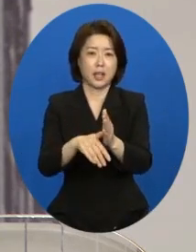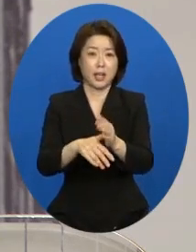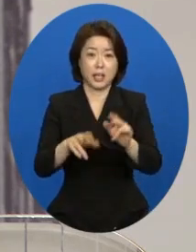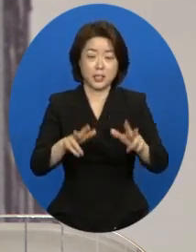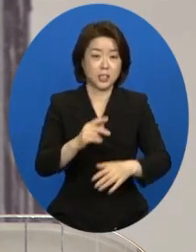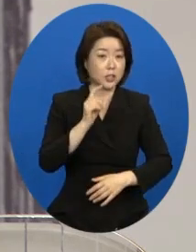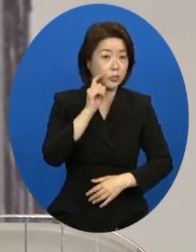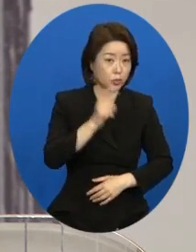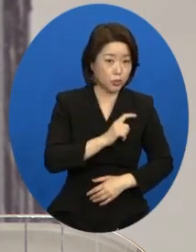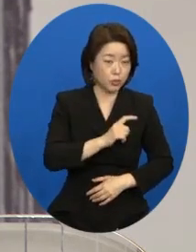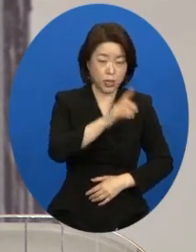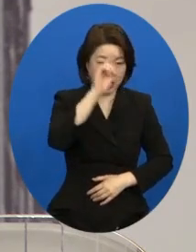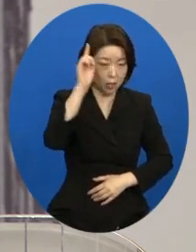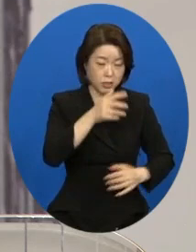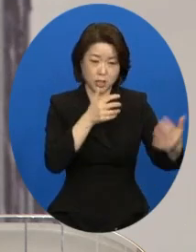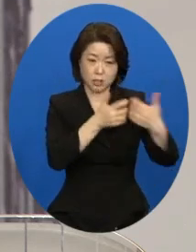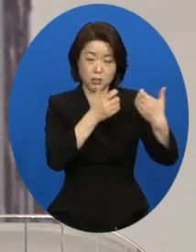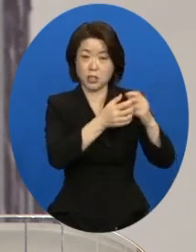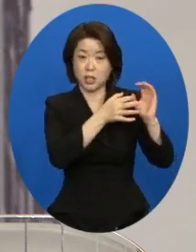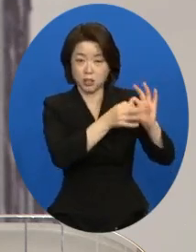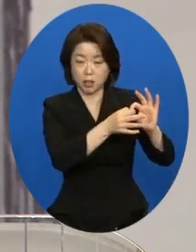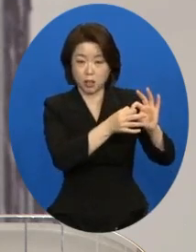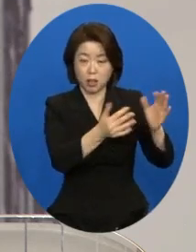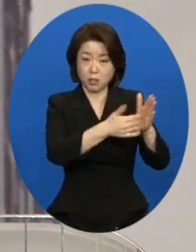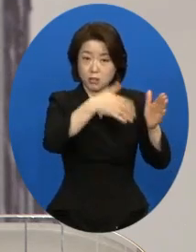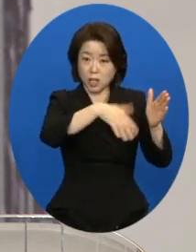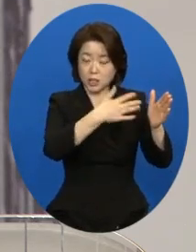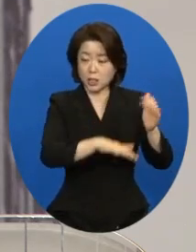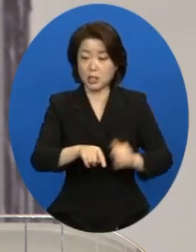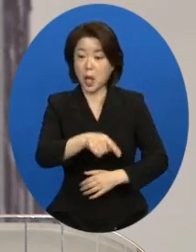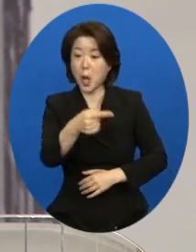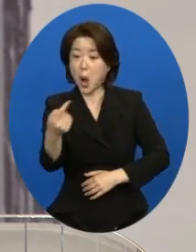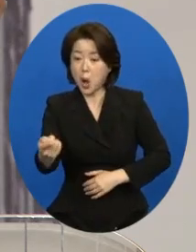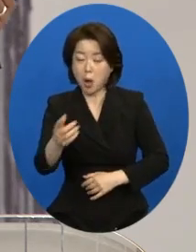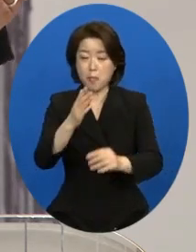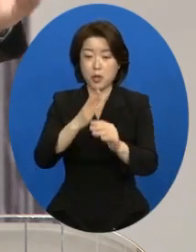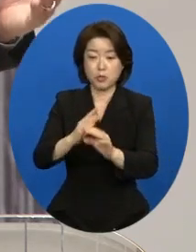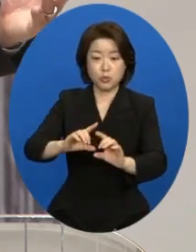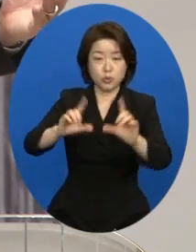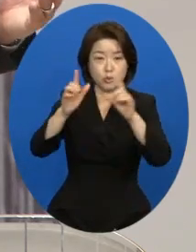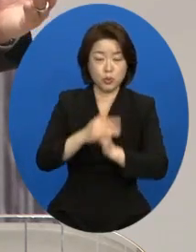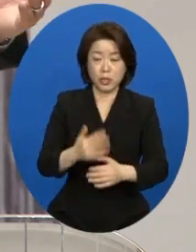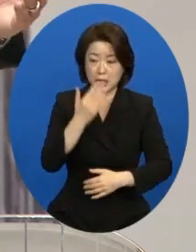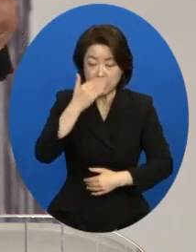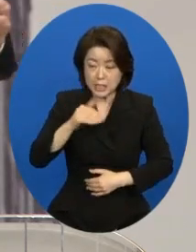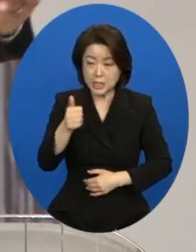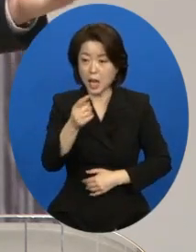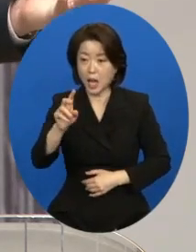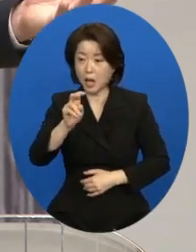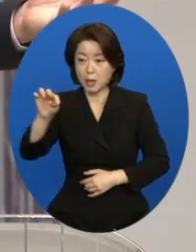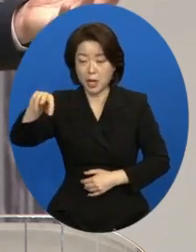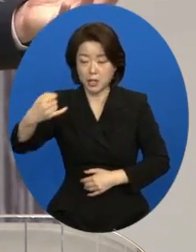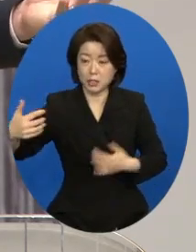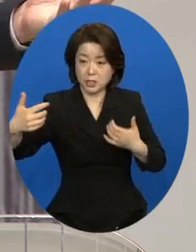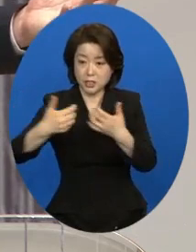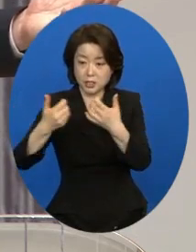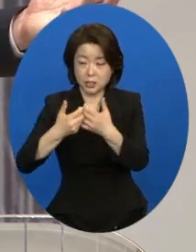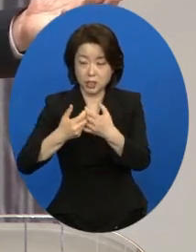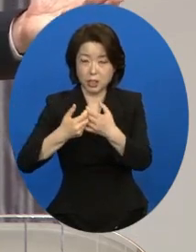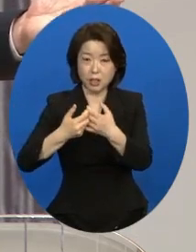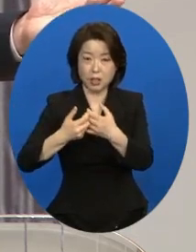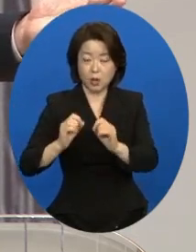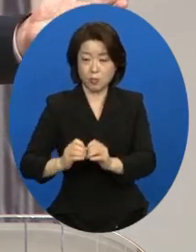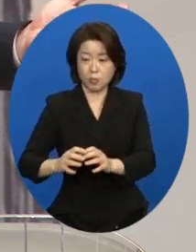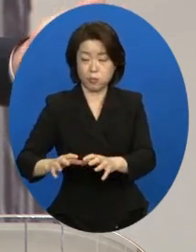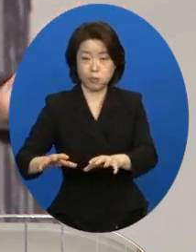러시아 전쟁은 계속되고 있고 끝나지 않았는데 중동에서 이스라엘과 하마스가 전쟁을 벌이면서 확산세에 지금